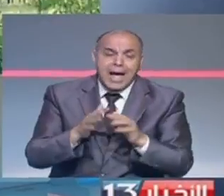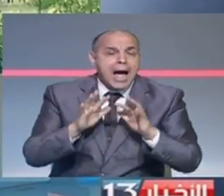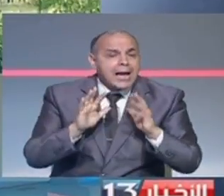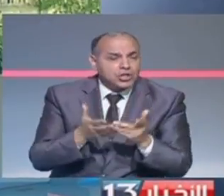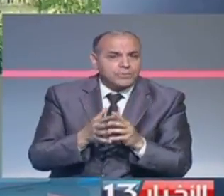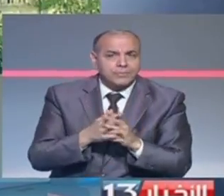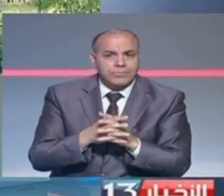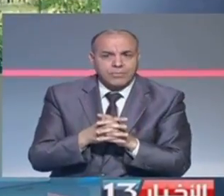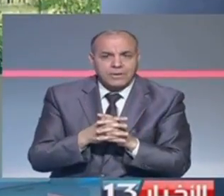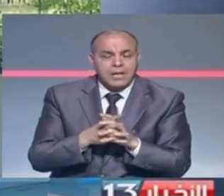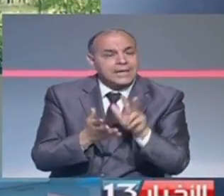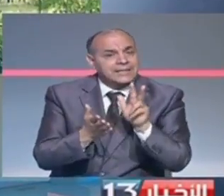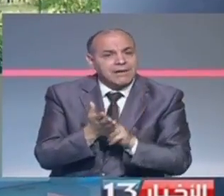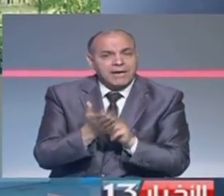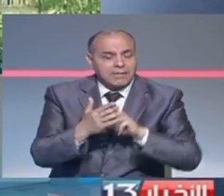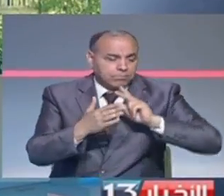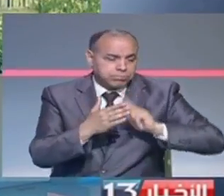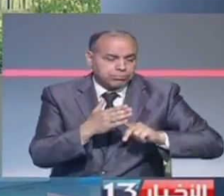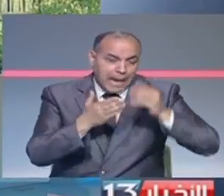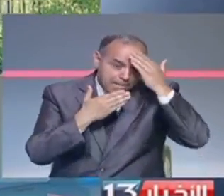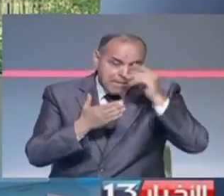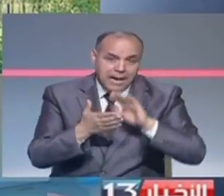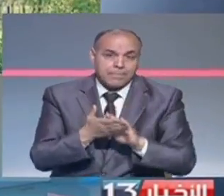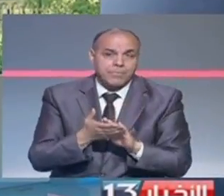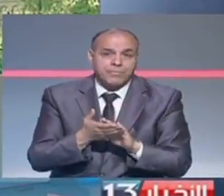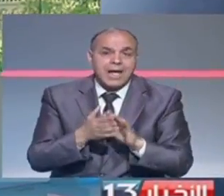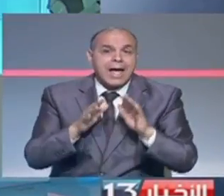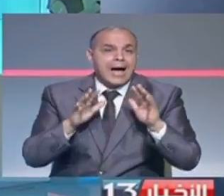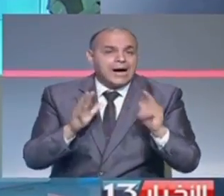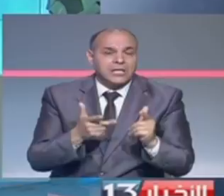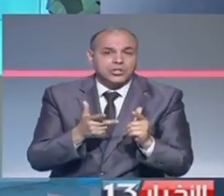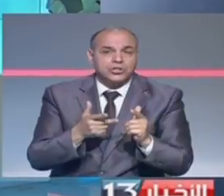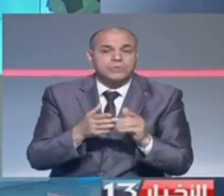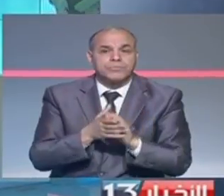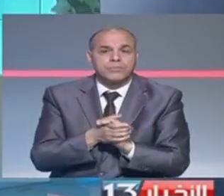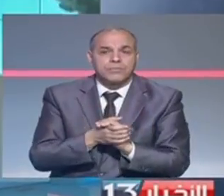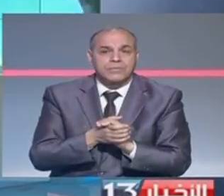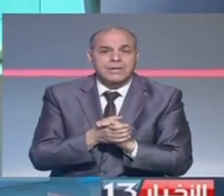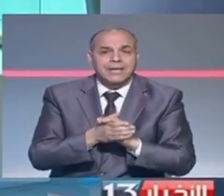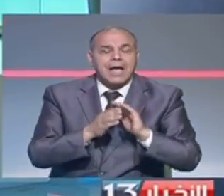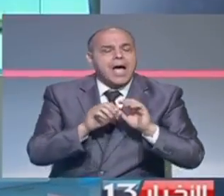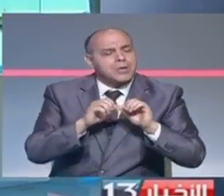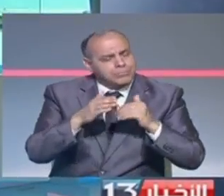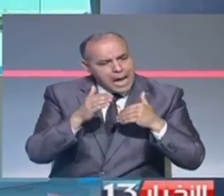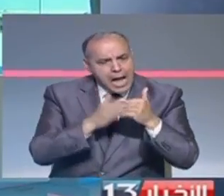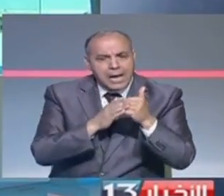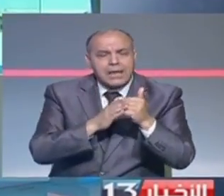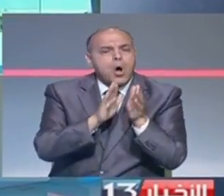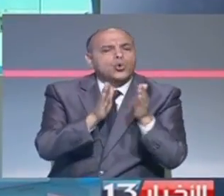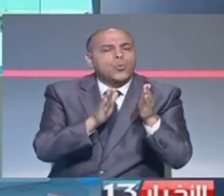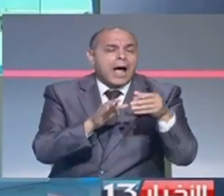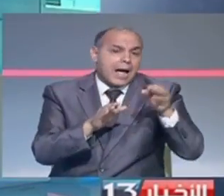اه اه تفعيل اتفاقيه مراكش اي من اجل اتاحه اقصى ما يمكن من الكتب